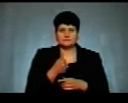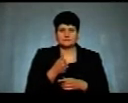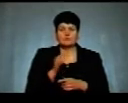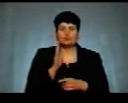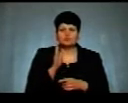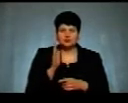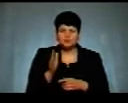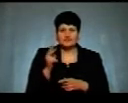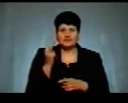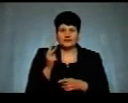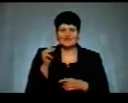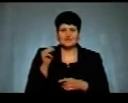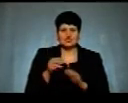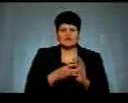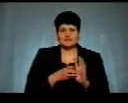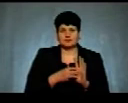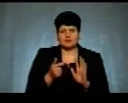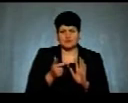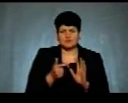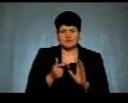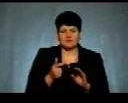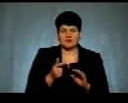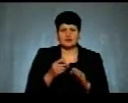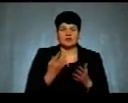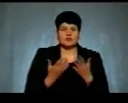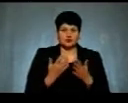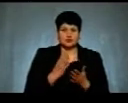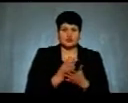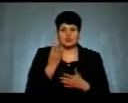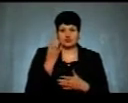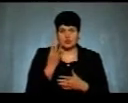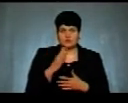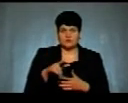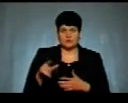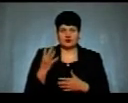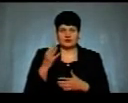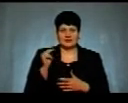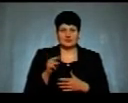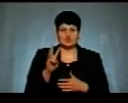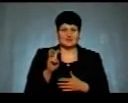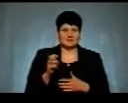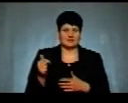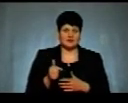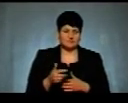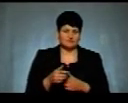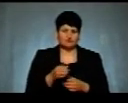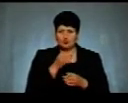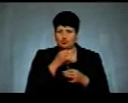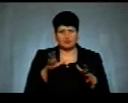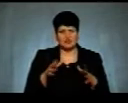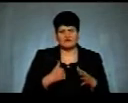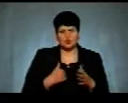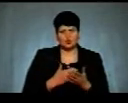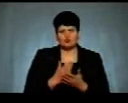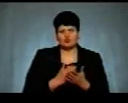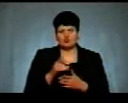буде складати 2800 гривень. І складу чотирьох чоловік 4300 гривень. Тому любий військовослужбовець, я